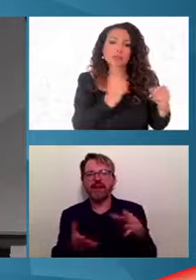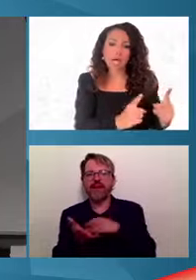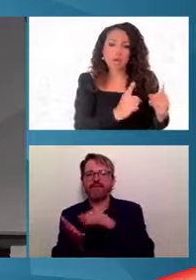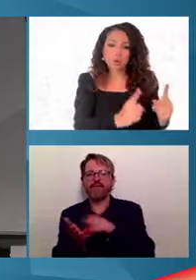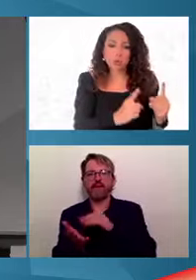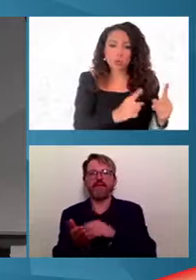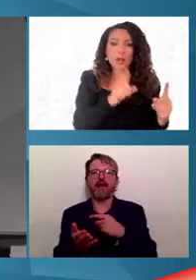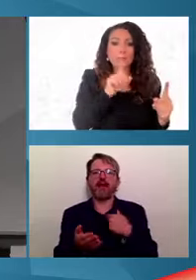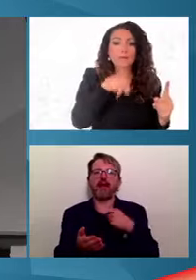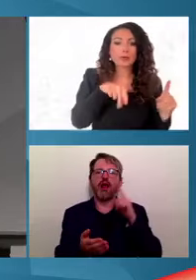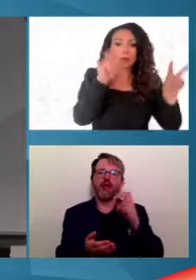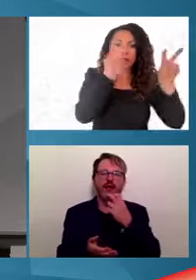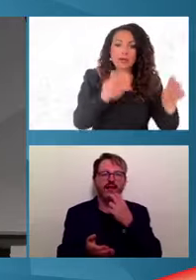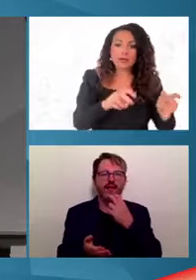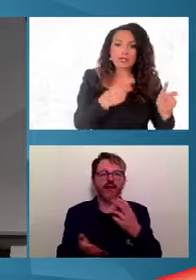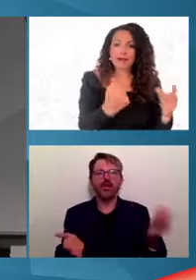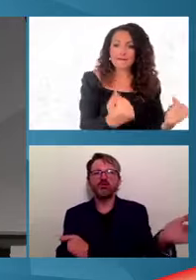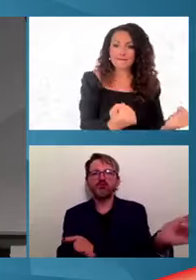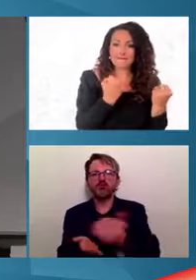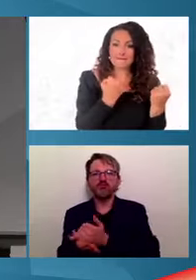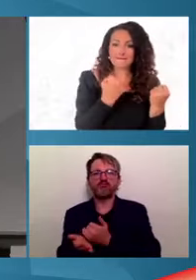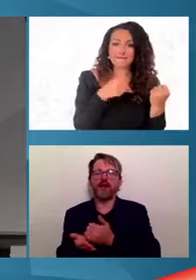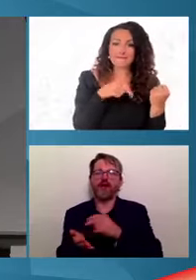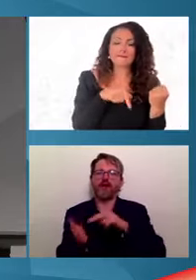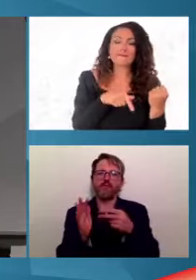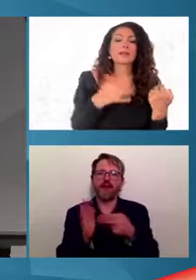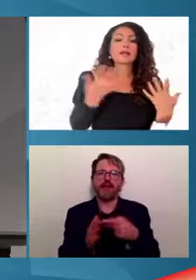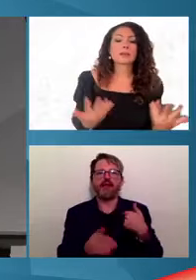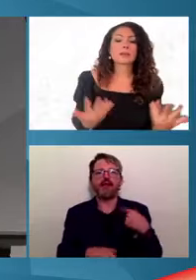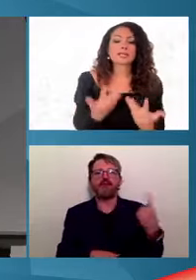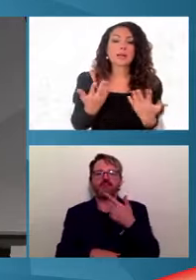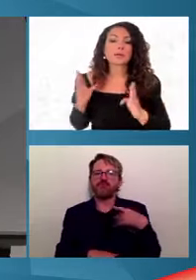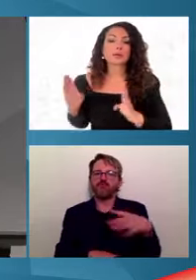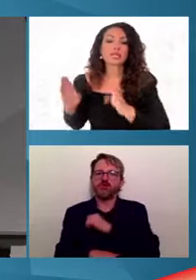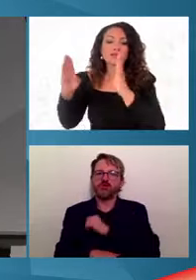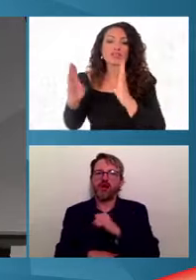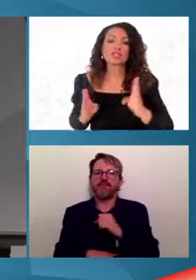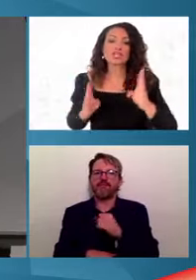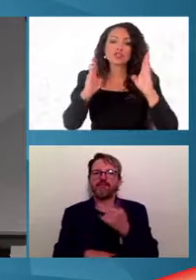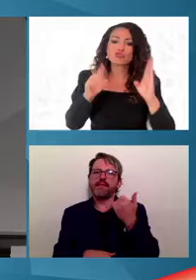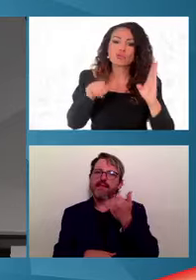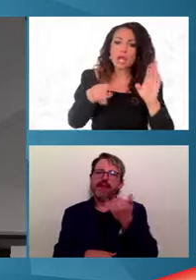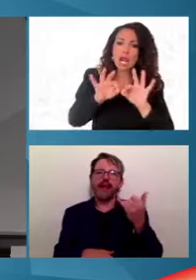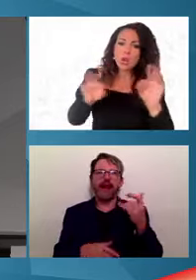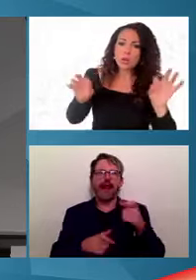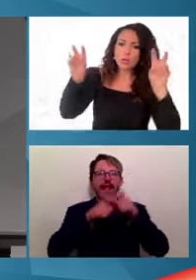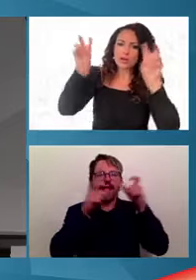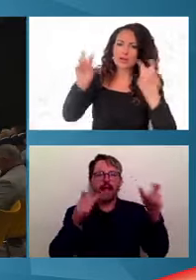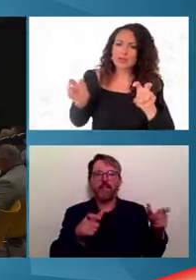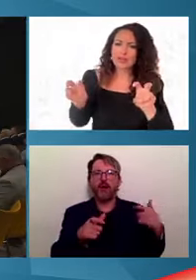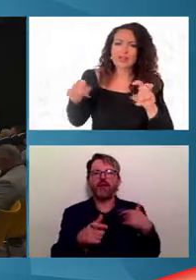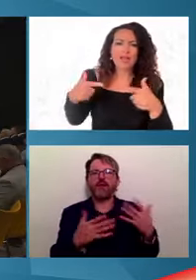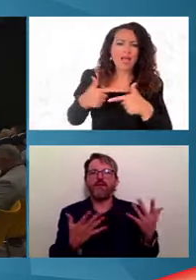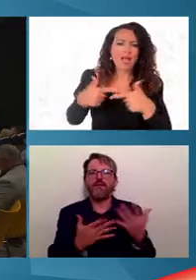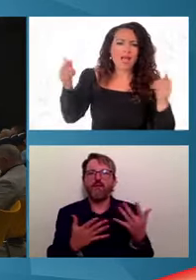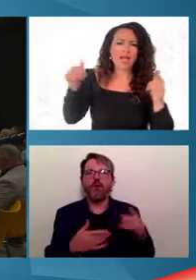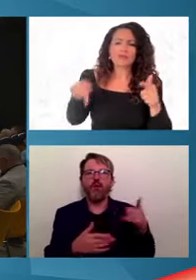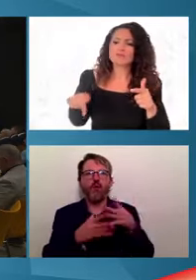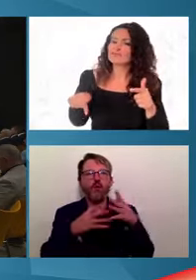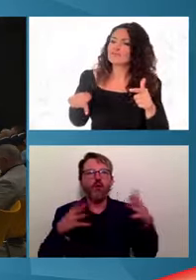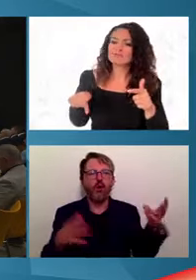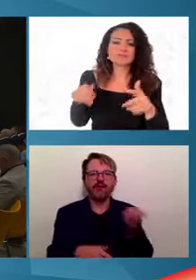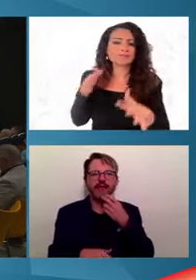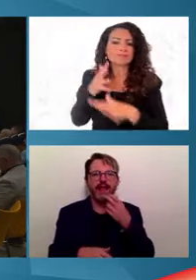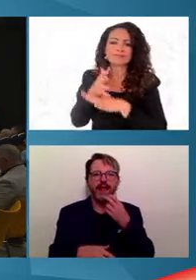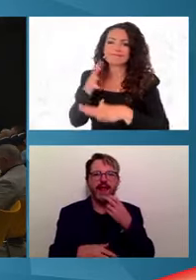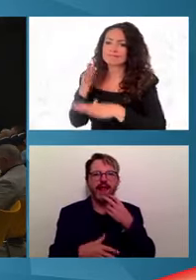Abbiamo individuato gli edifici che avevano un dispendio più grande e un più basso rendimento. Dobbiamo dare più energia con minor